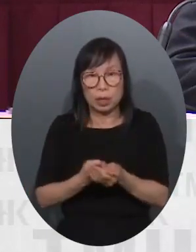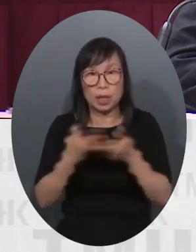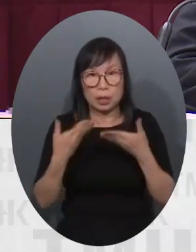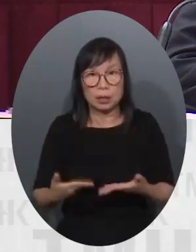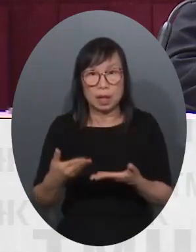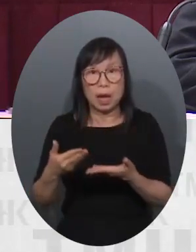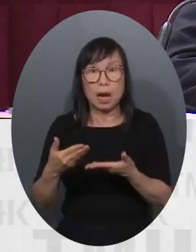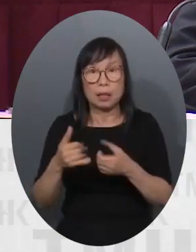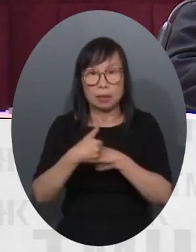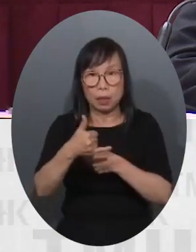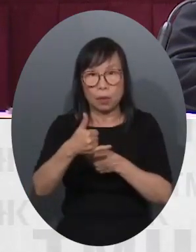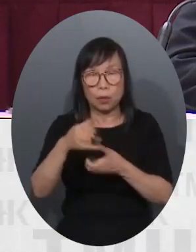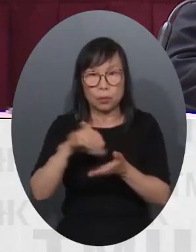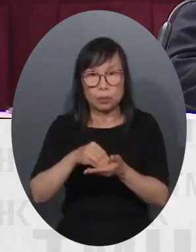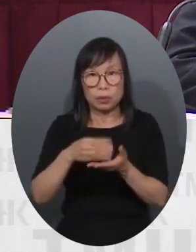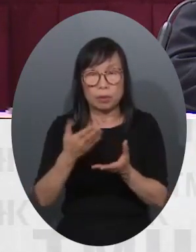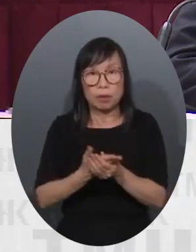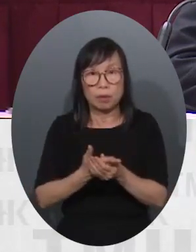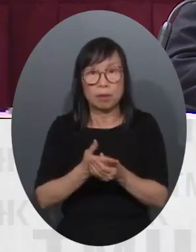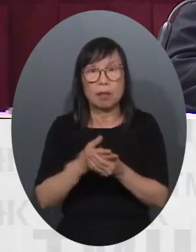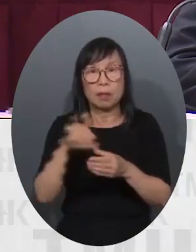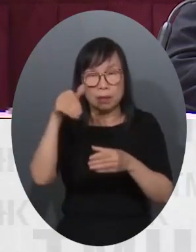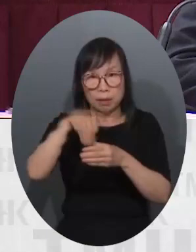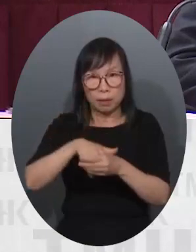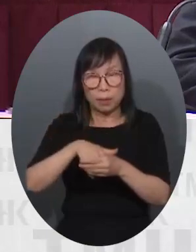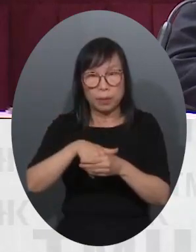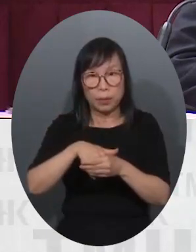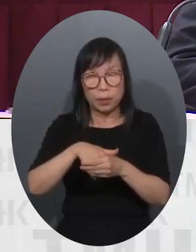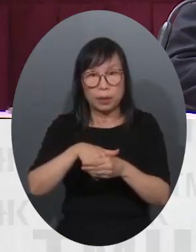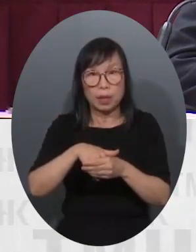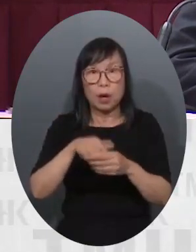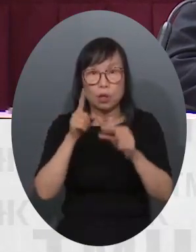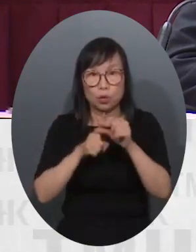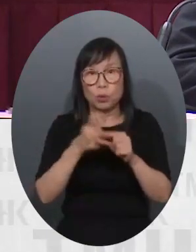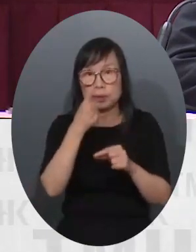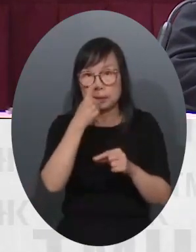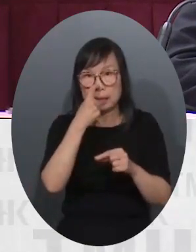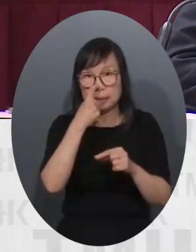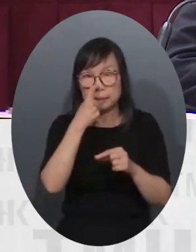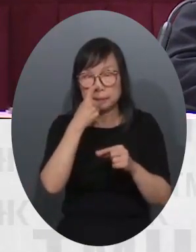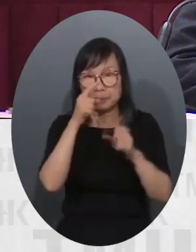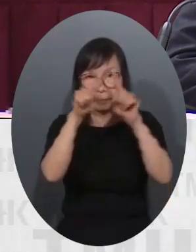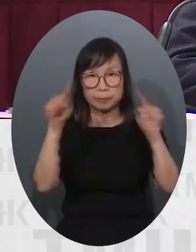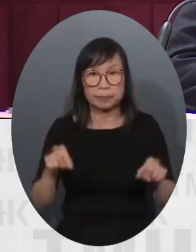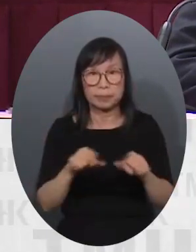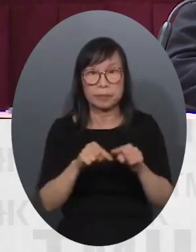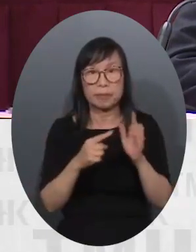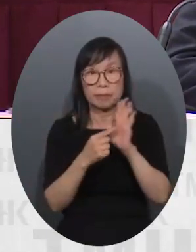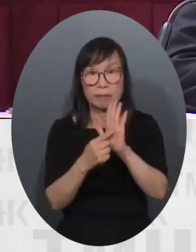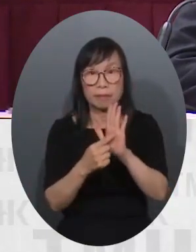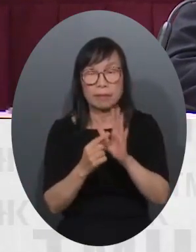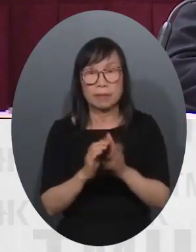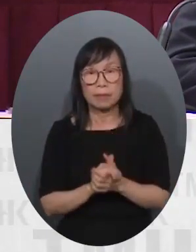現在就第6(c) 決議案進行投票。決議案的中英全文已經顯示在屏幕